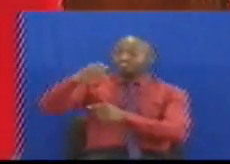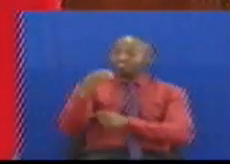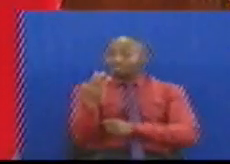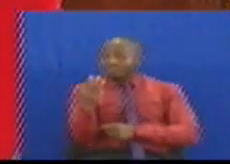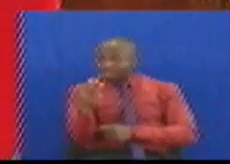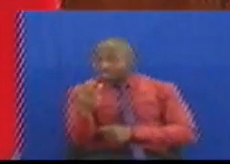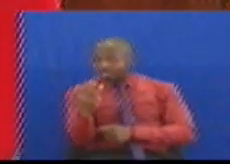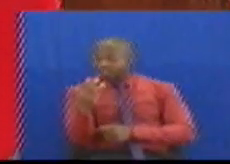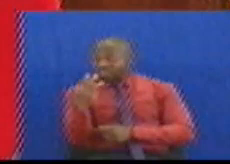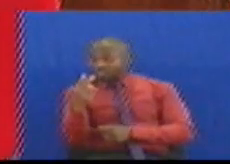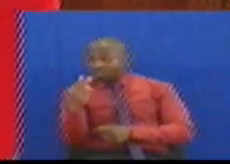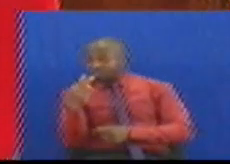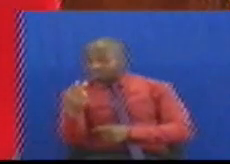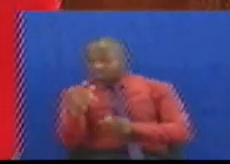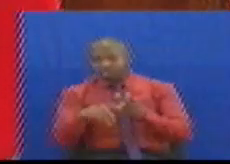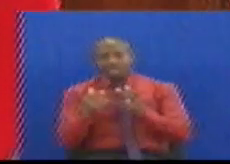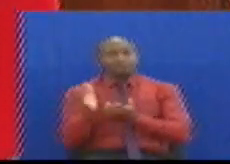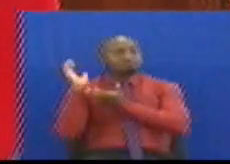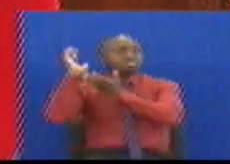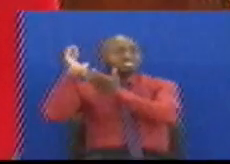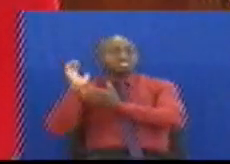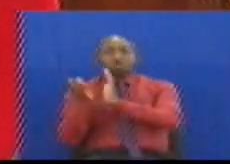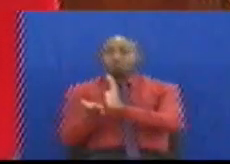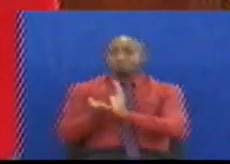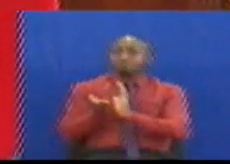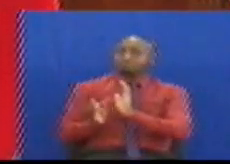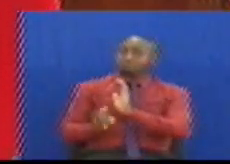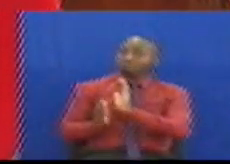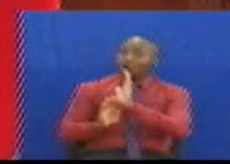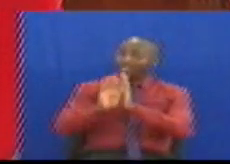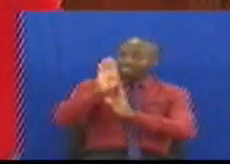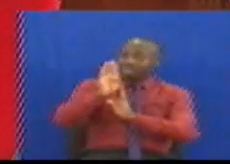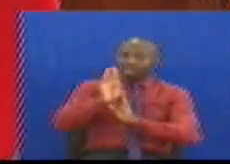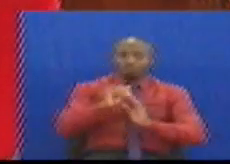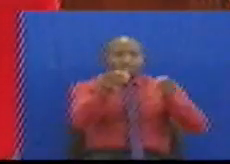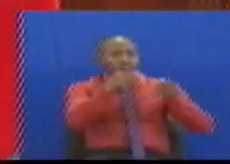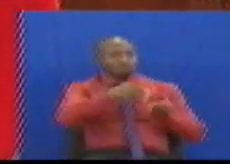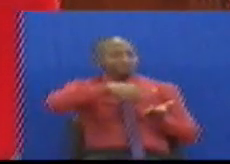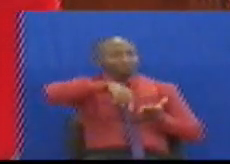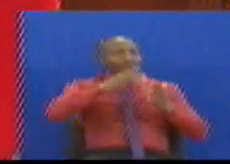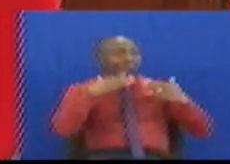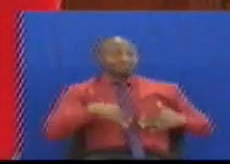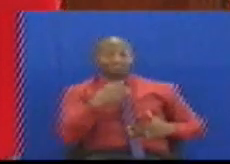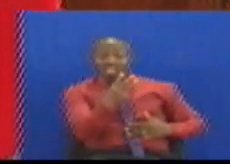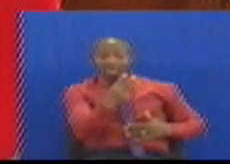maana yake ni kwamba mzigo umeongezeka. Ukitupa zahanati 3 kwenye manispaa ya kata